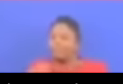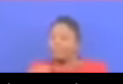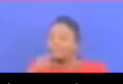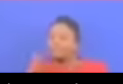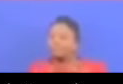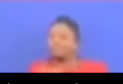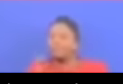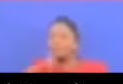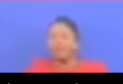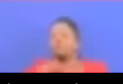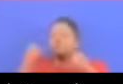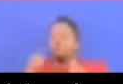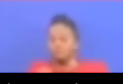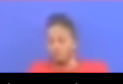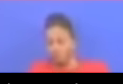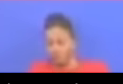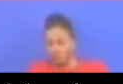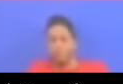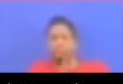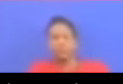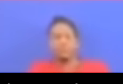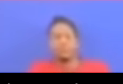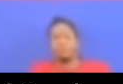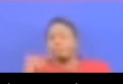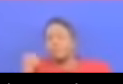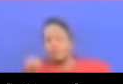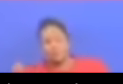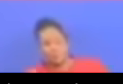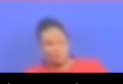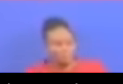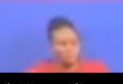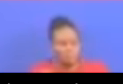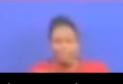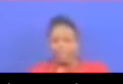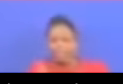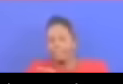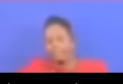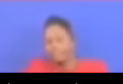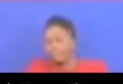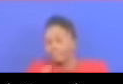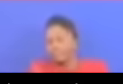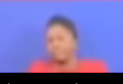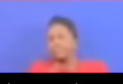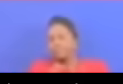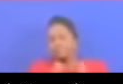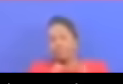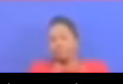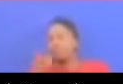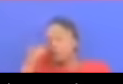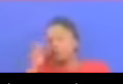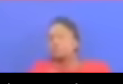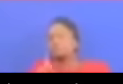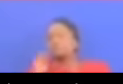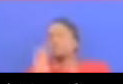magumu najua utitwa umeitwa mchochezi lakini mimi kama msukuma nakuona wewe ndio utakuwa mbunge wa kudumu